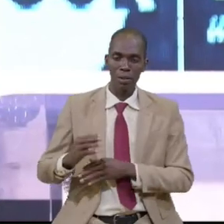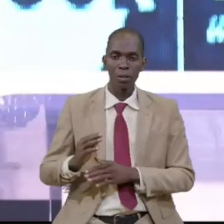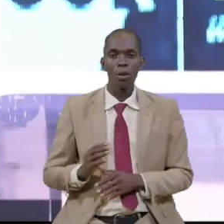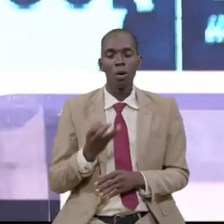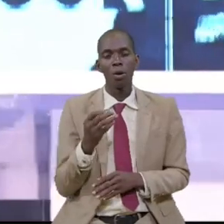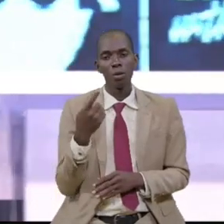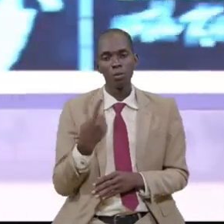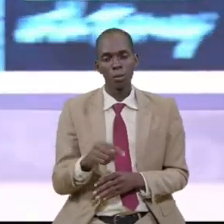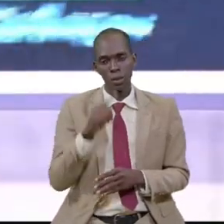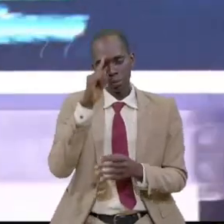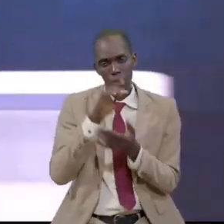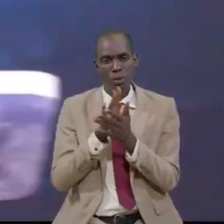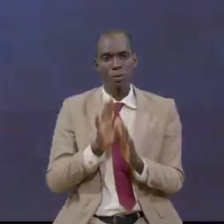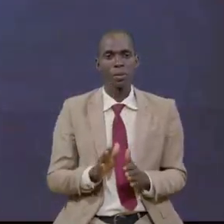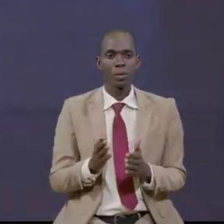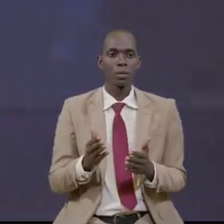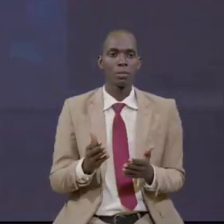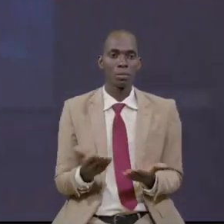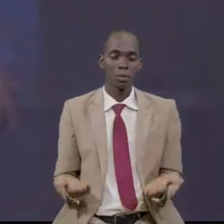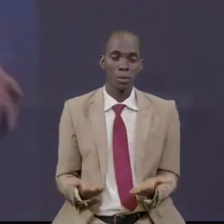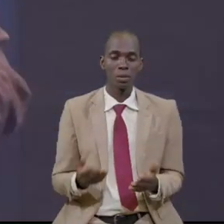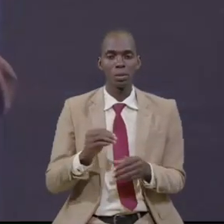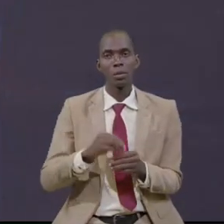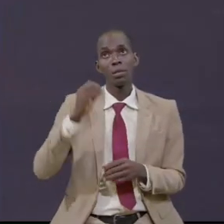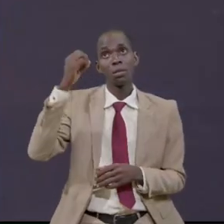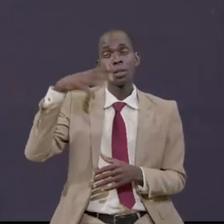lumière. Voilà le verset 13 qui dit: